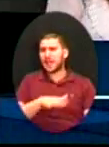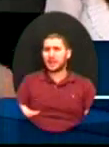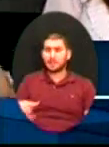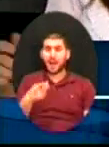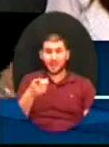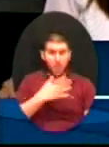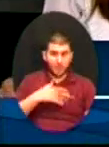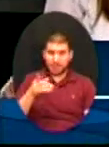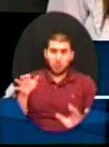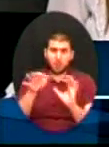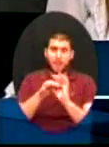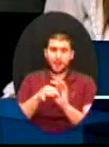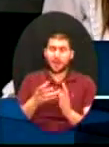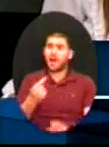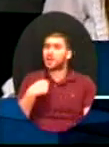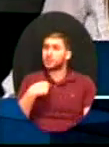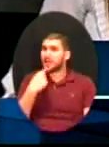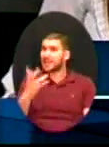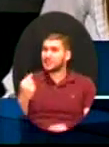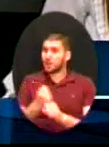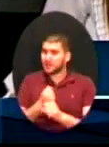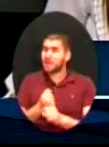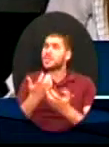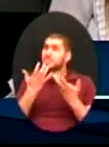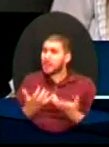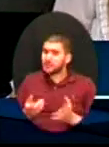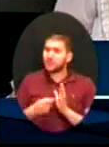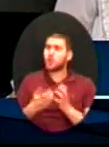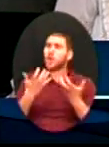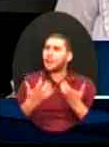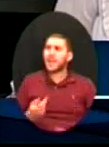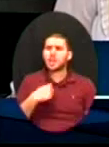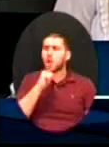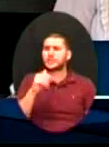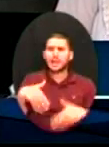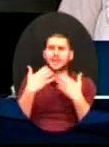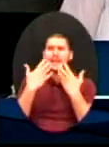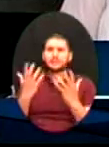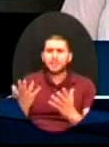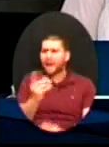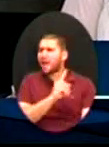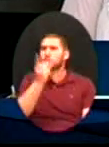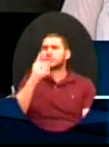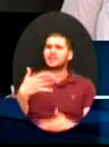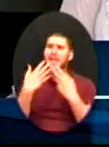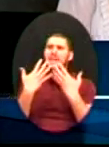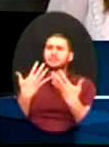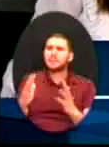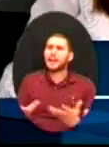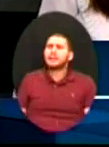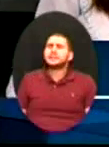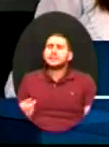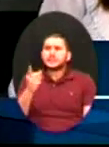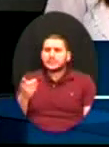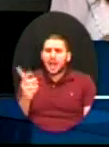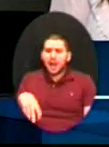לכם, אתם פשוט לא מחוברים. אני אגיד לך איך זה עובד. נכביד ונדרוש הכבדה. אני לא רוצה לתת הסברים, ואף אחד לא צריך לתת הסברים. זה